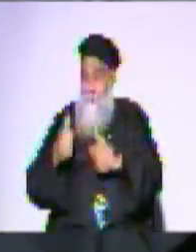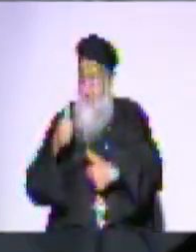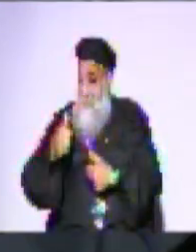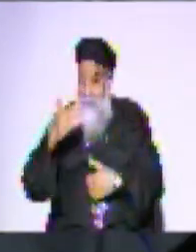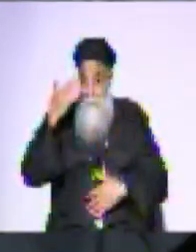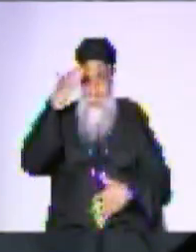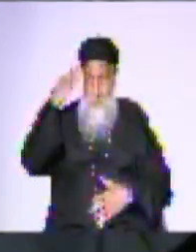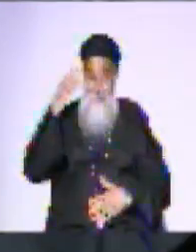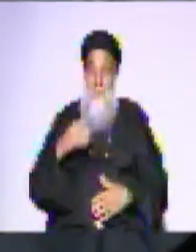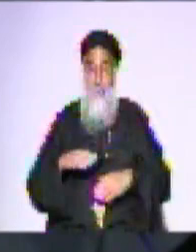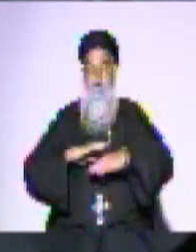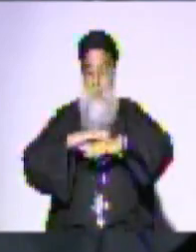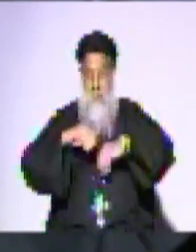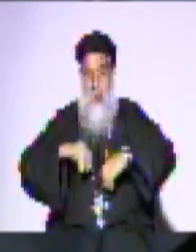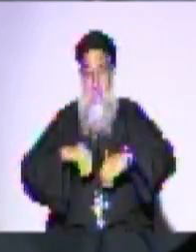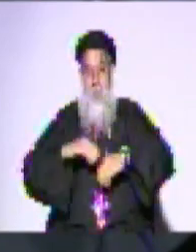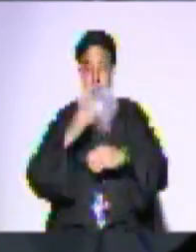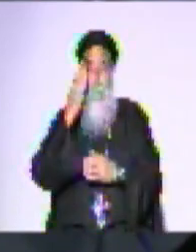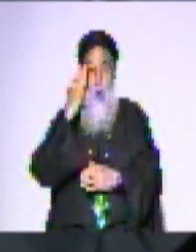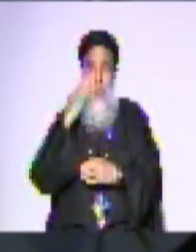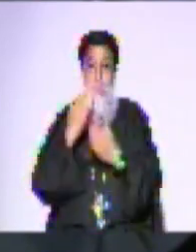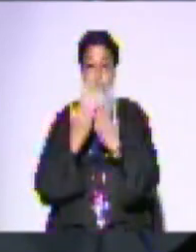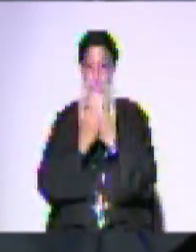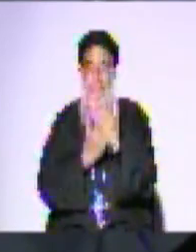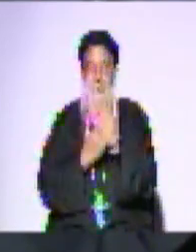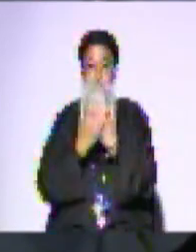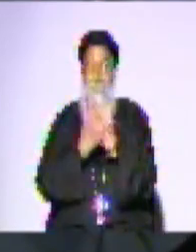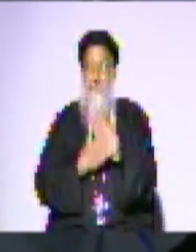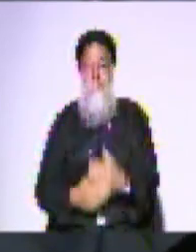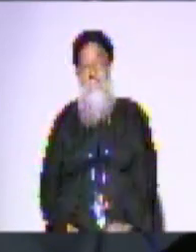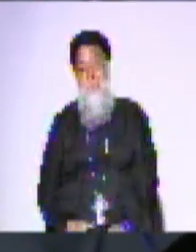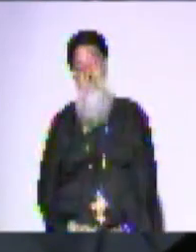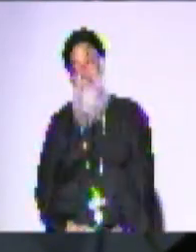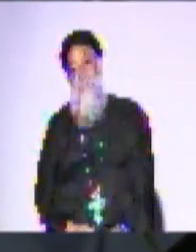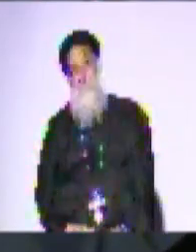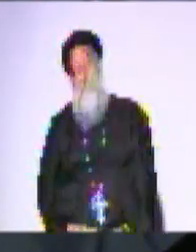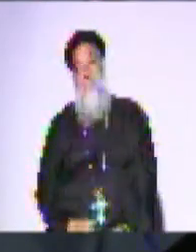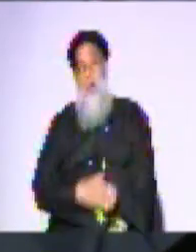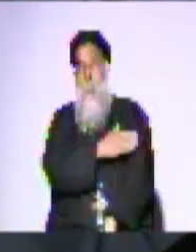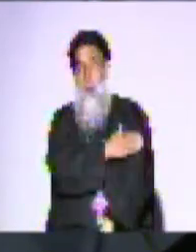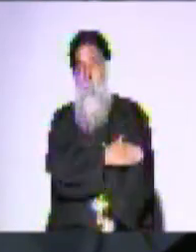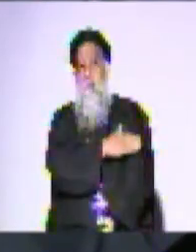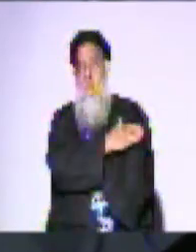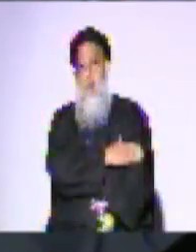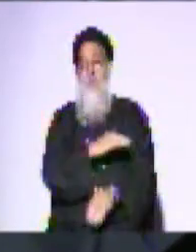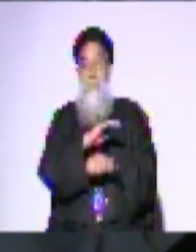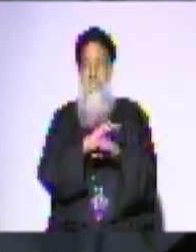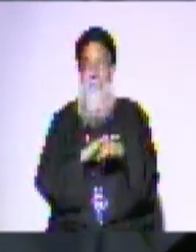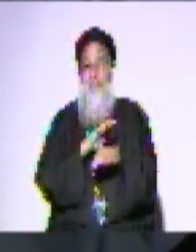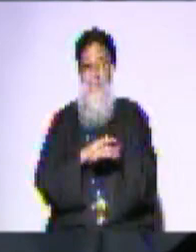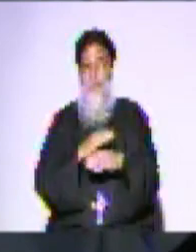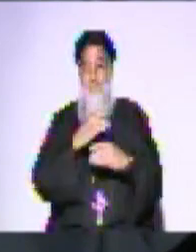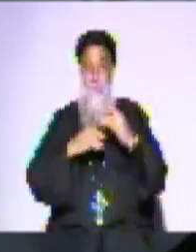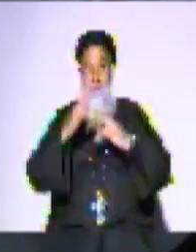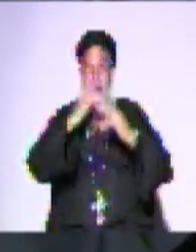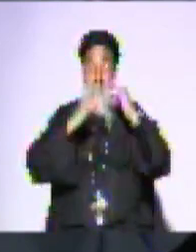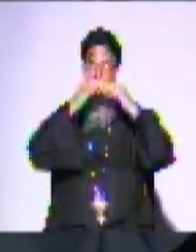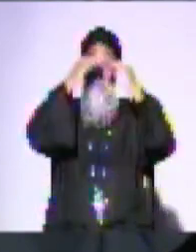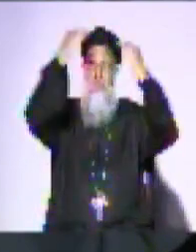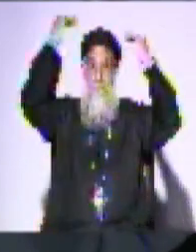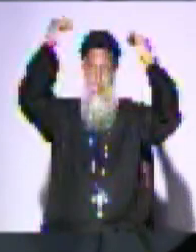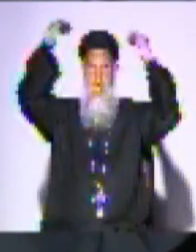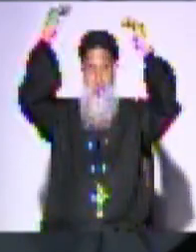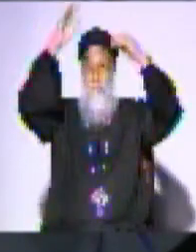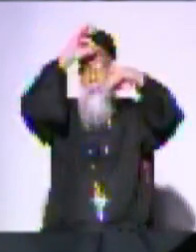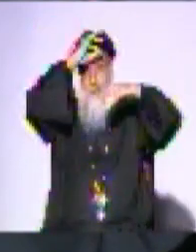اتضاع وفي رأفات، يعني رأفة يعني. بالظبط. وزي ما الشيطان سيدنا قال أصعد فوق مرتفعات السحاب